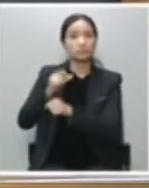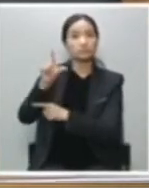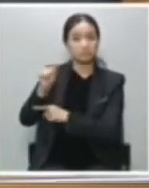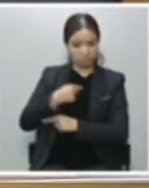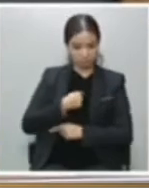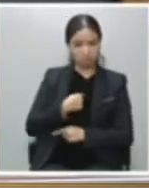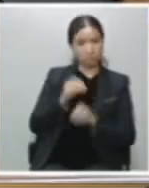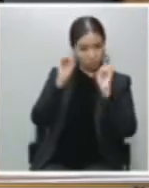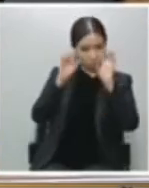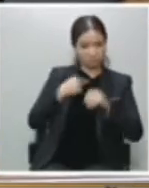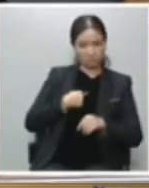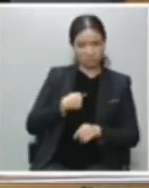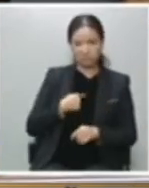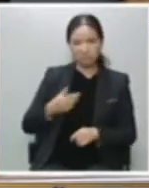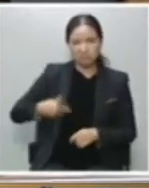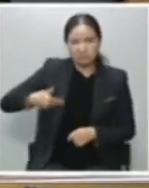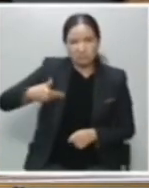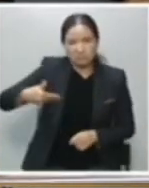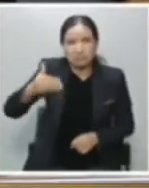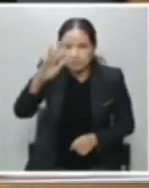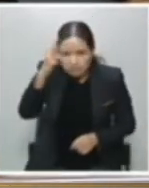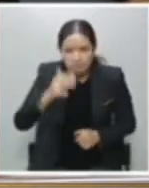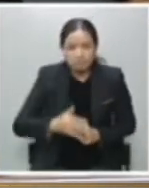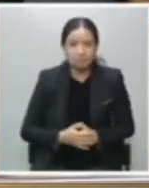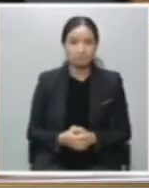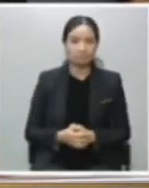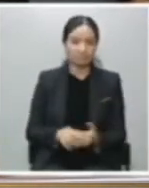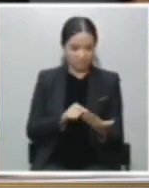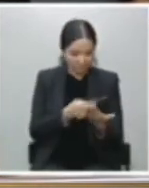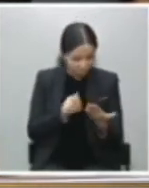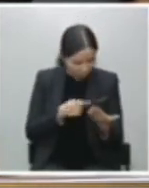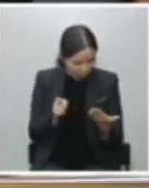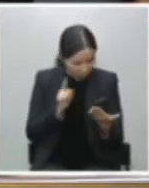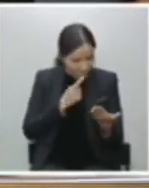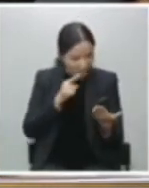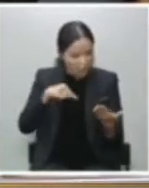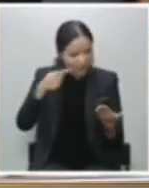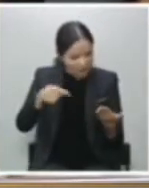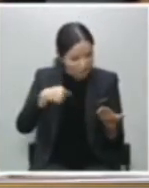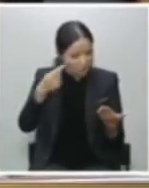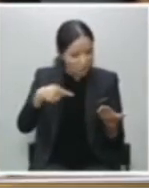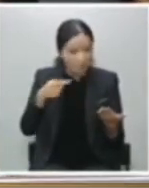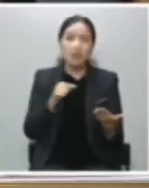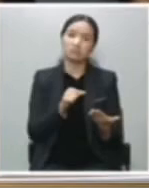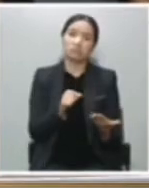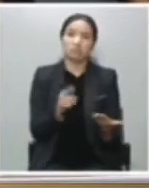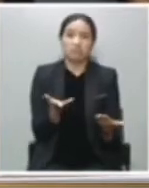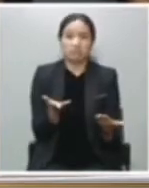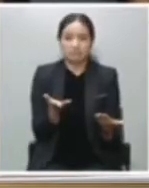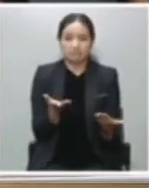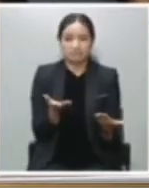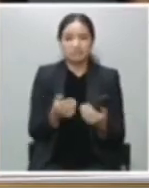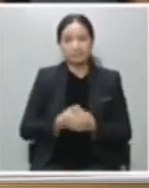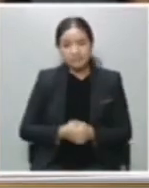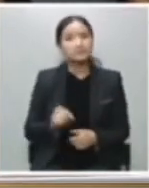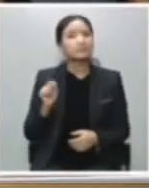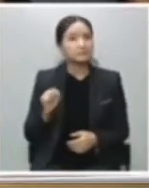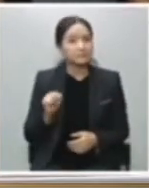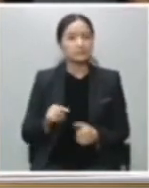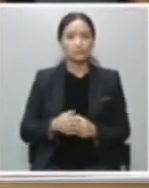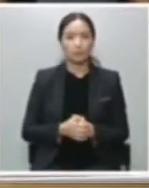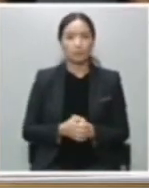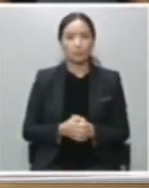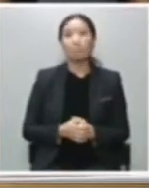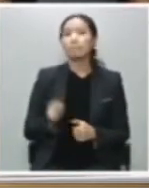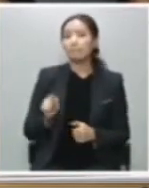ครูไม่เดินหน้าเลยครับวันนี้ยังเขียนว่างเปล่าว่างเปล่าว่างเปล่าว่างเปล่าว่างเปล่าไอ้นี่แหละครับมันจะ